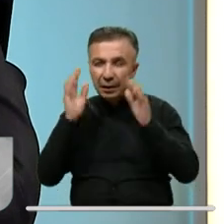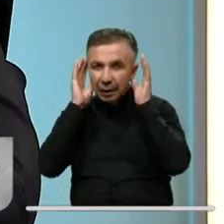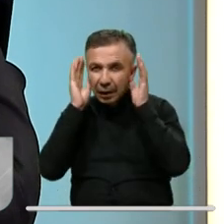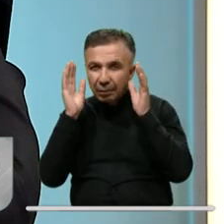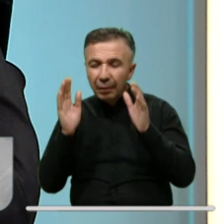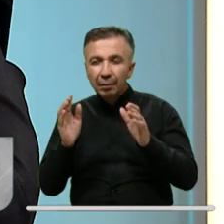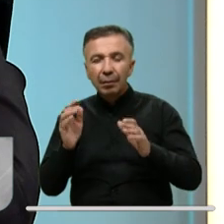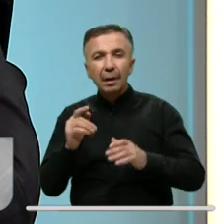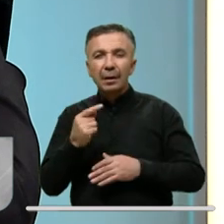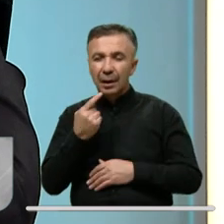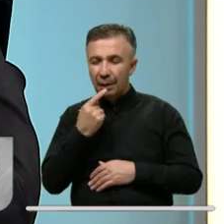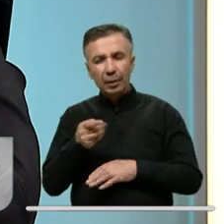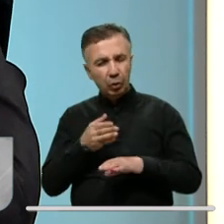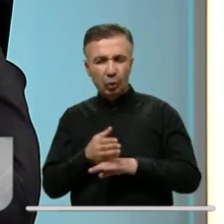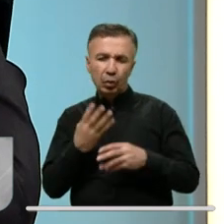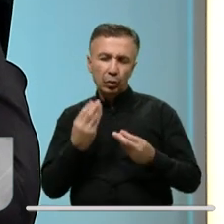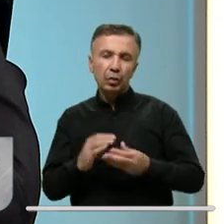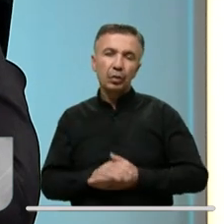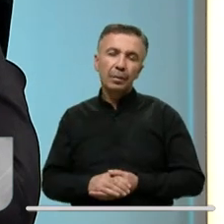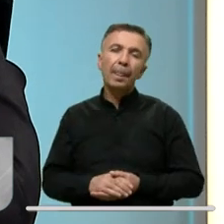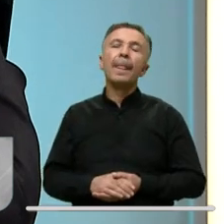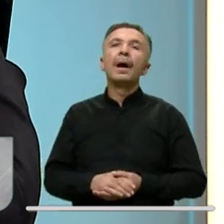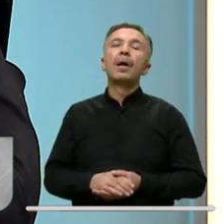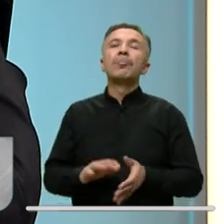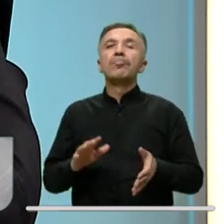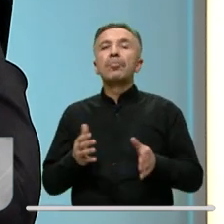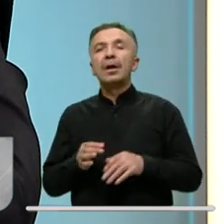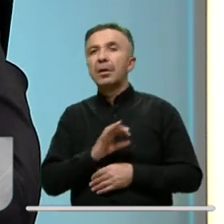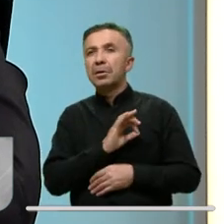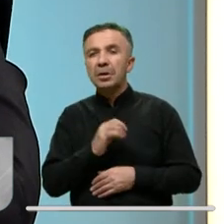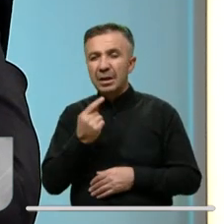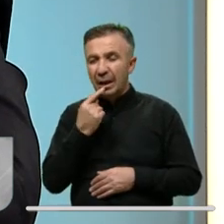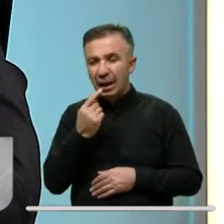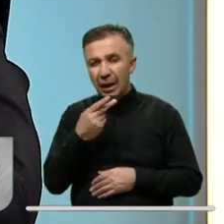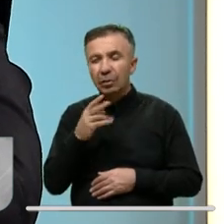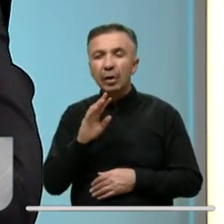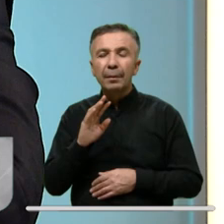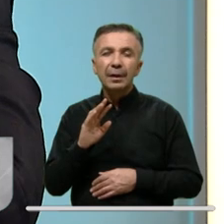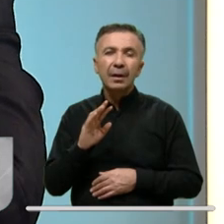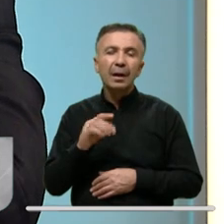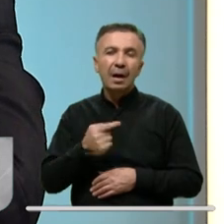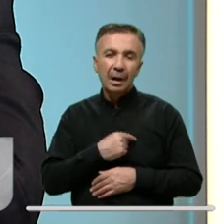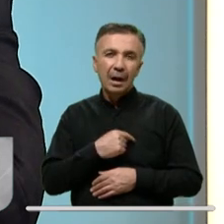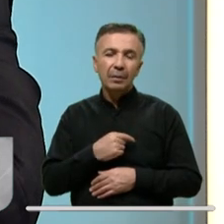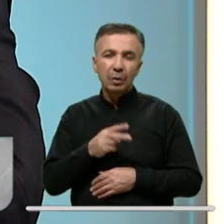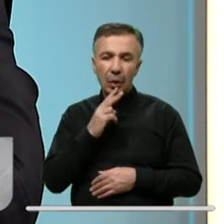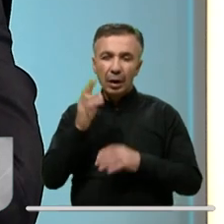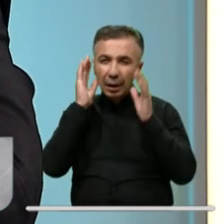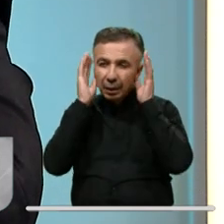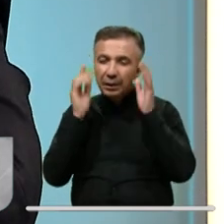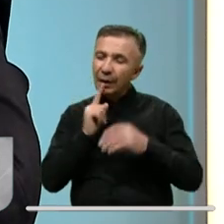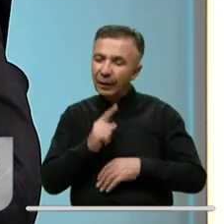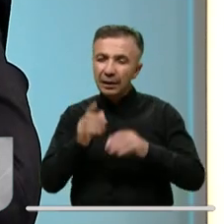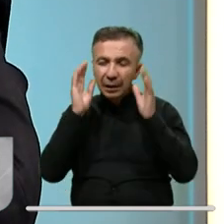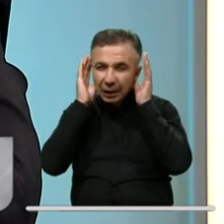deme bu bu da geçerlidir veya hiç dille söylemeden kalbimizden öğle namazının farzını